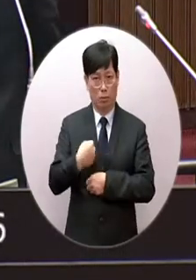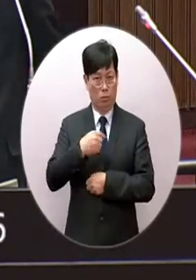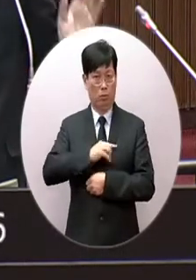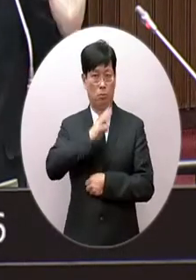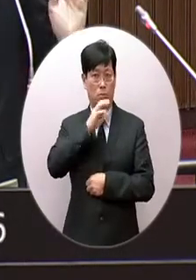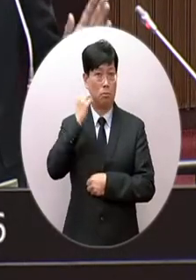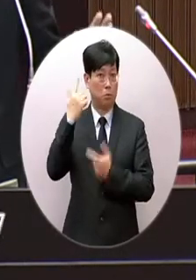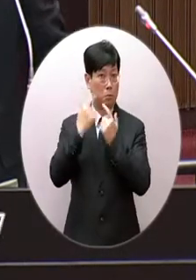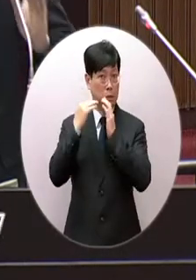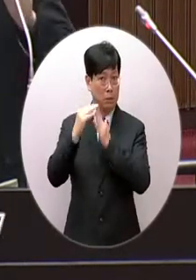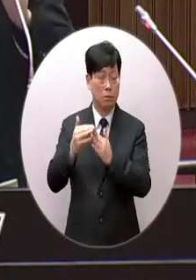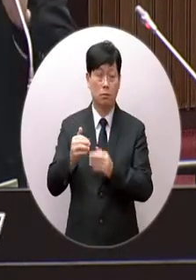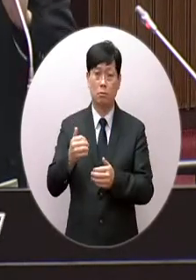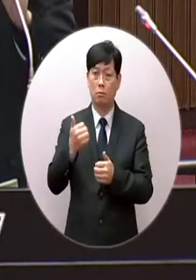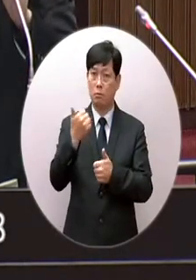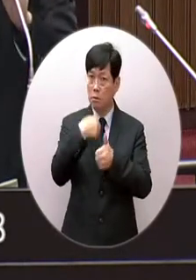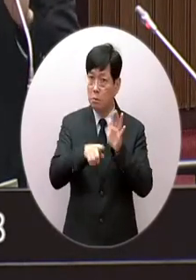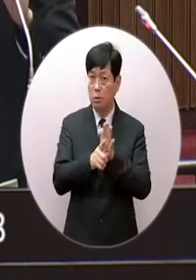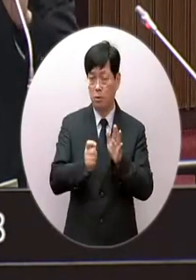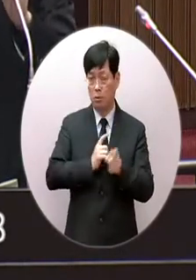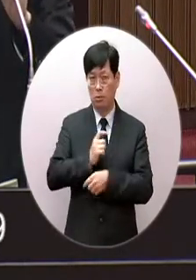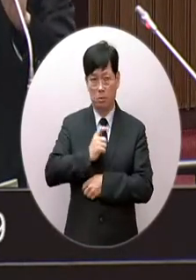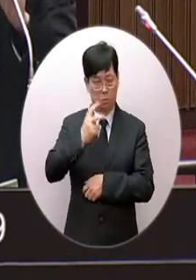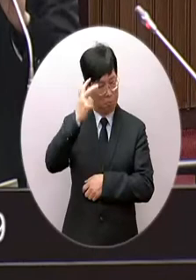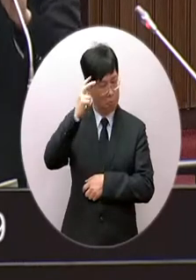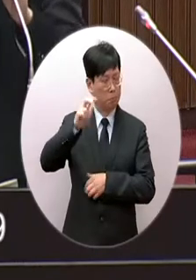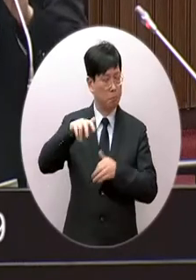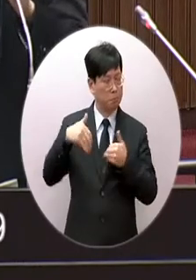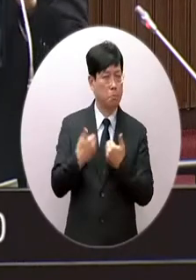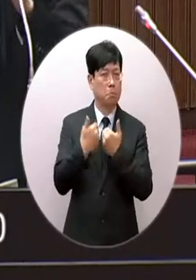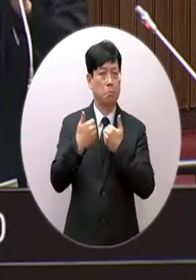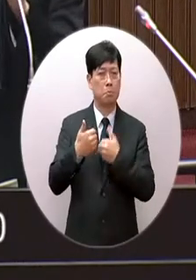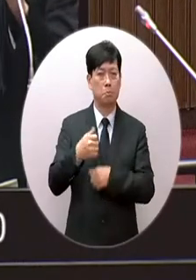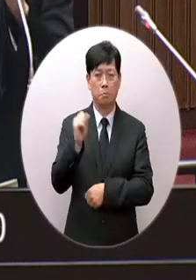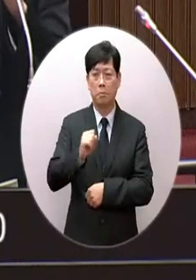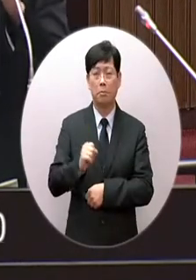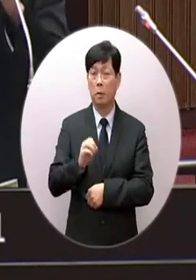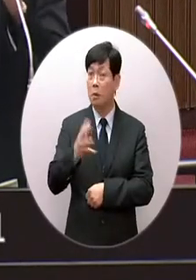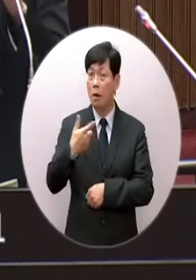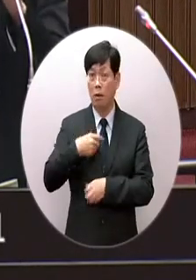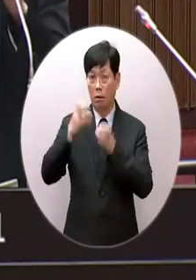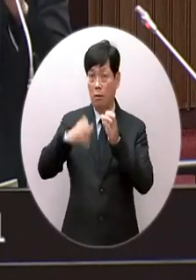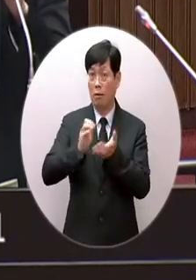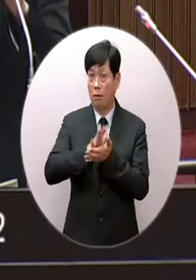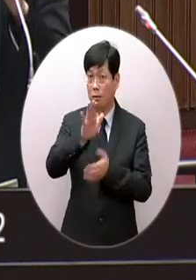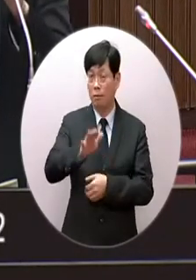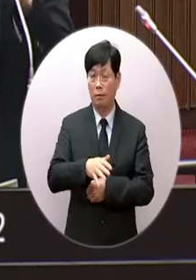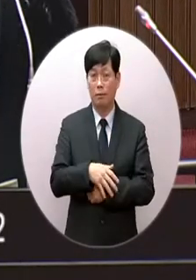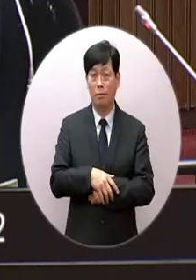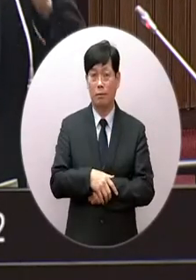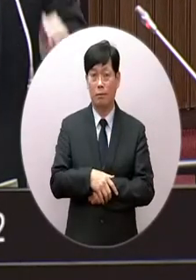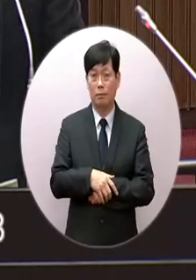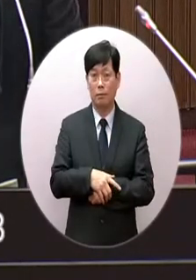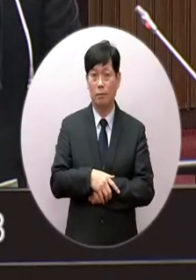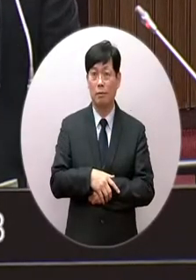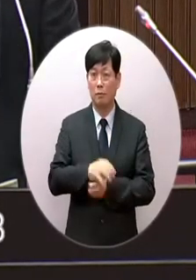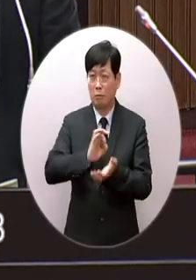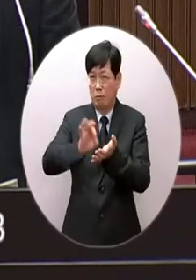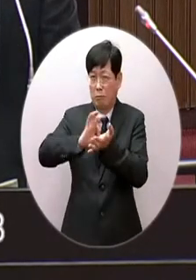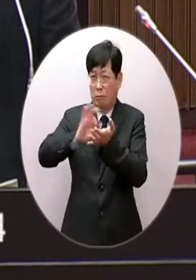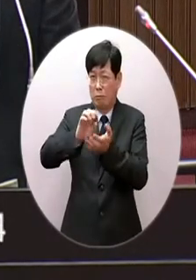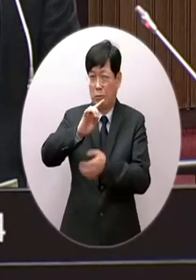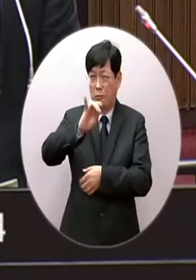北，表示坚决的反对，因为那个盖下去了以后要花